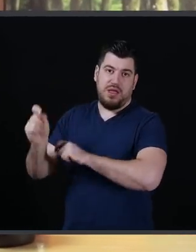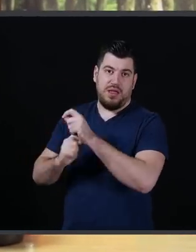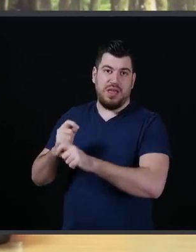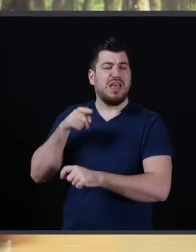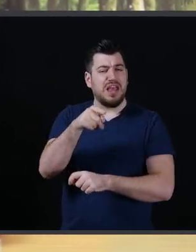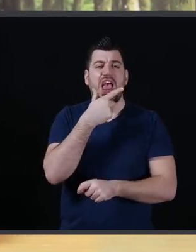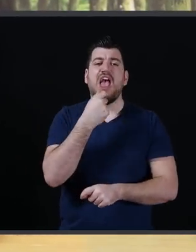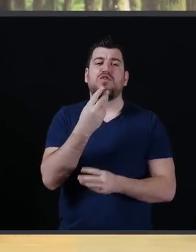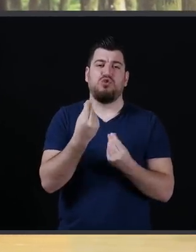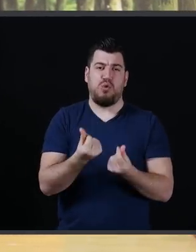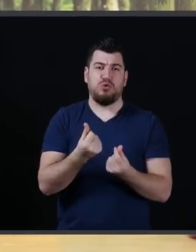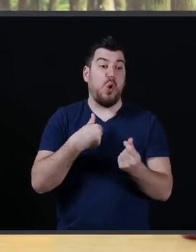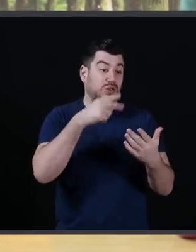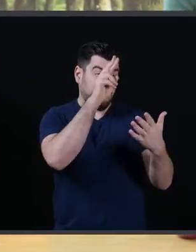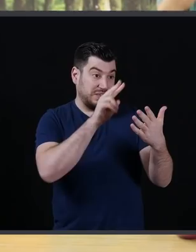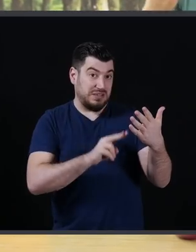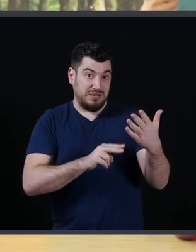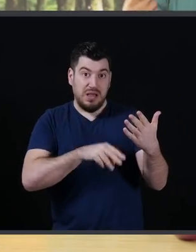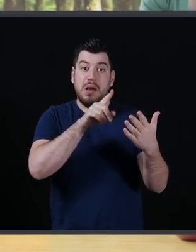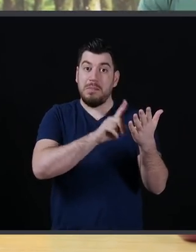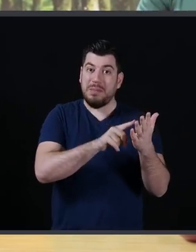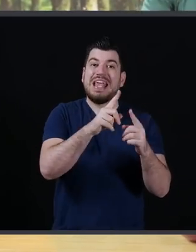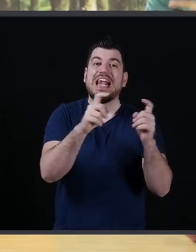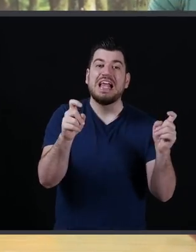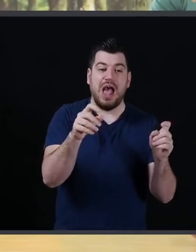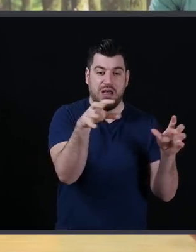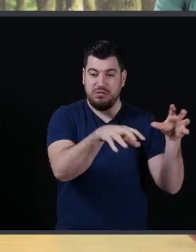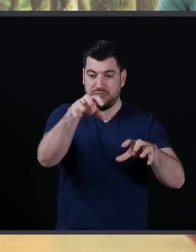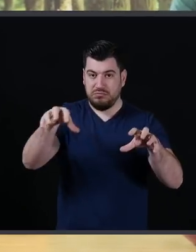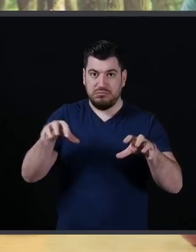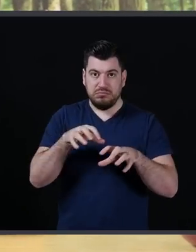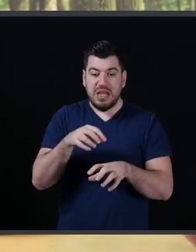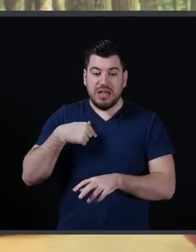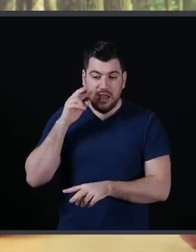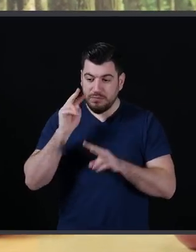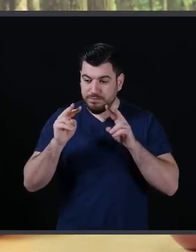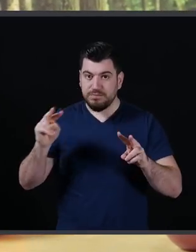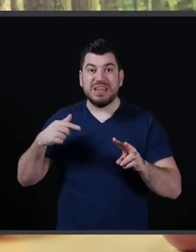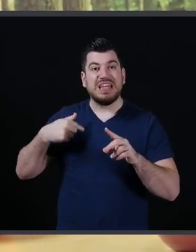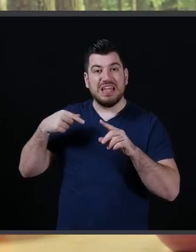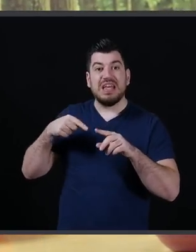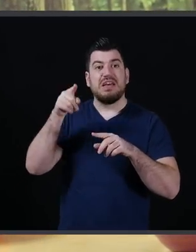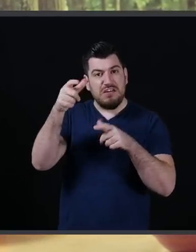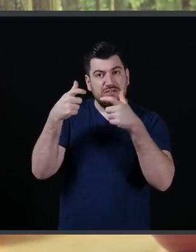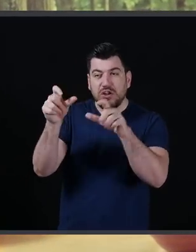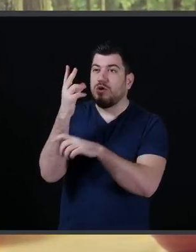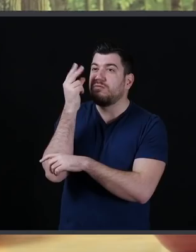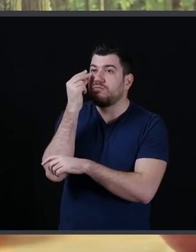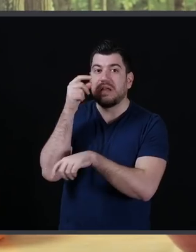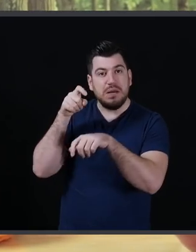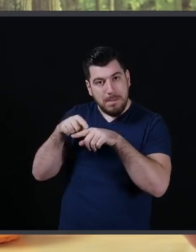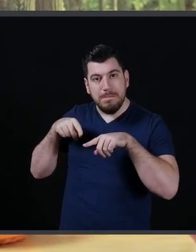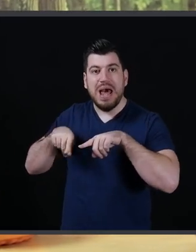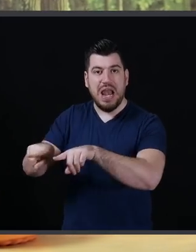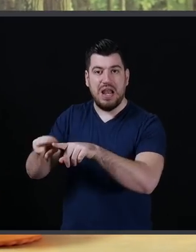που διαβάσετε τη συνταγή Συγκεντρώσετε όλα τα υλικά και αρχίζετε να με κοιτάζετε Συγχρόνως καθώς θα φτιάχνετε το κέικ Επειδή είναι αδύνατο να